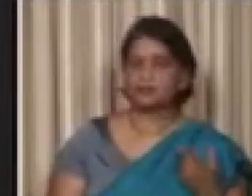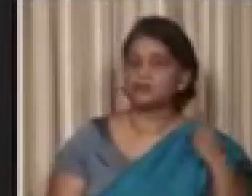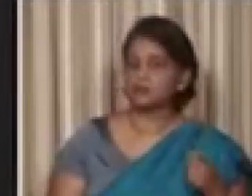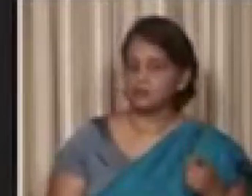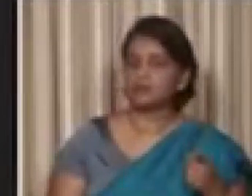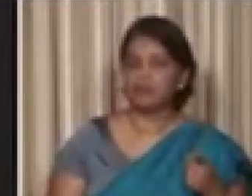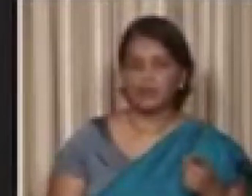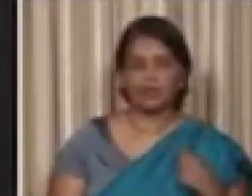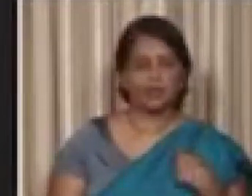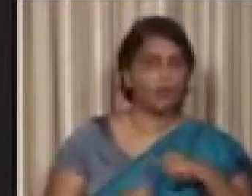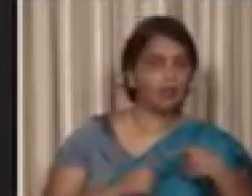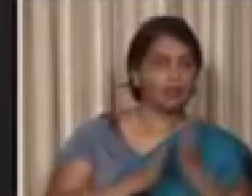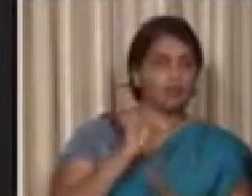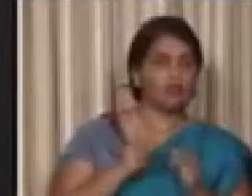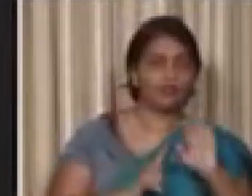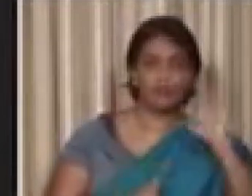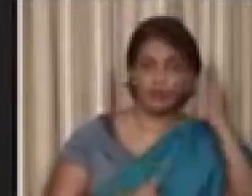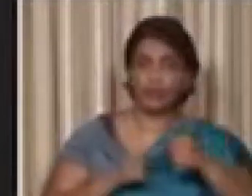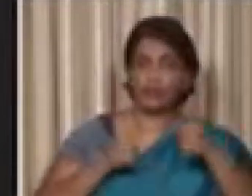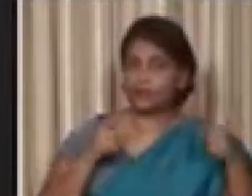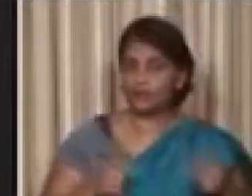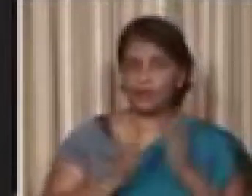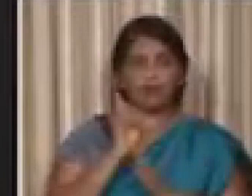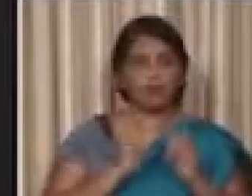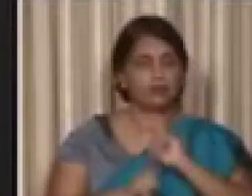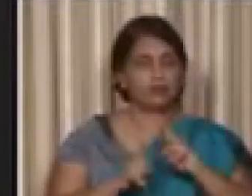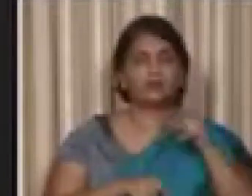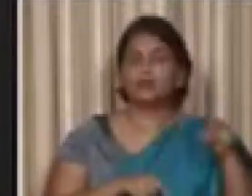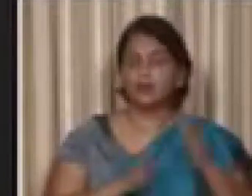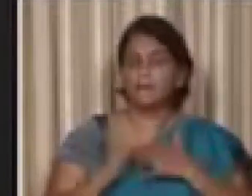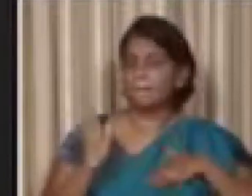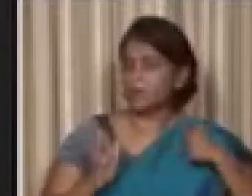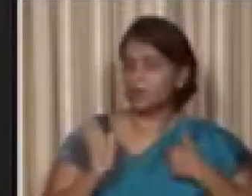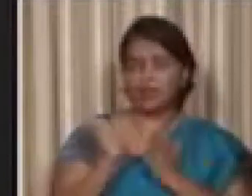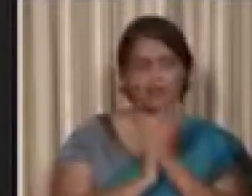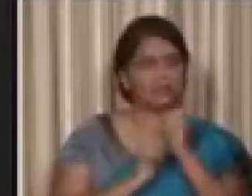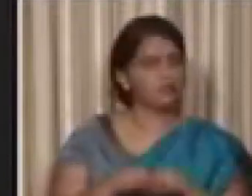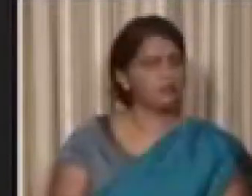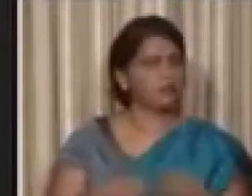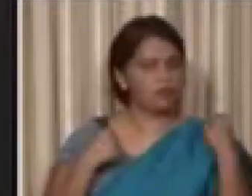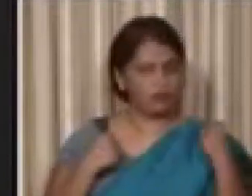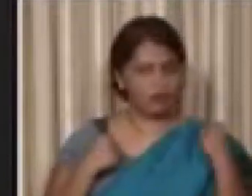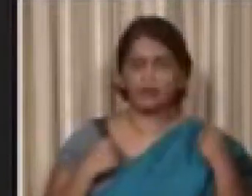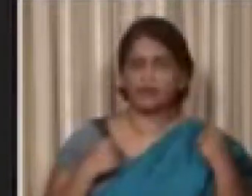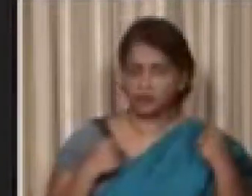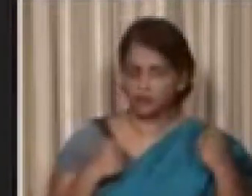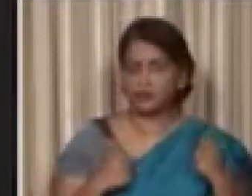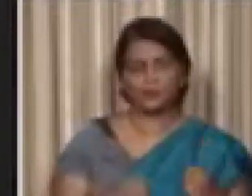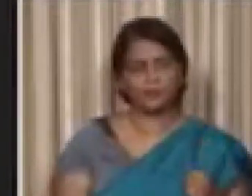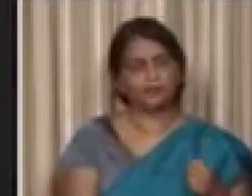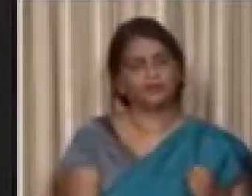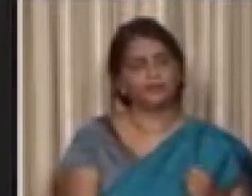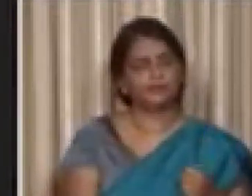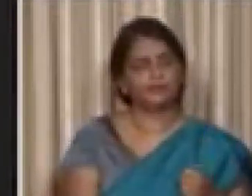පැත්තකින් බැලුවත් අනිත් මන්ත්‍රීවරුන්ගේ විශේෂයෙන්ම විපක්ෂයේ මන්ත්‍රීවරුන්ගේ මූලික අයිතිවාසිකම් මුල්ලංඝනය වෙනවා. මූලික අයිතිවාසිකම් මුල්ලංඝනය වීමක්